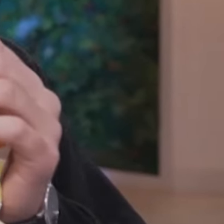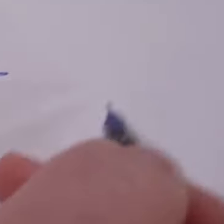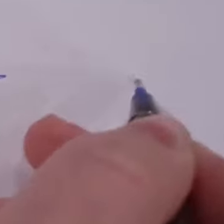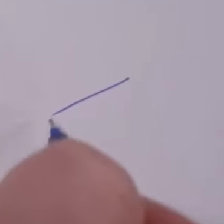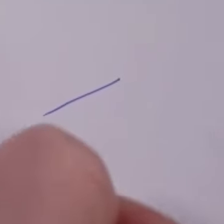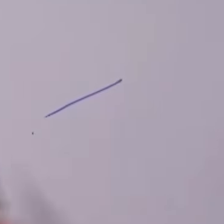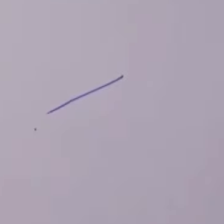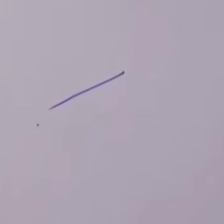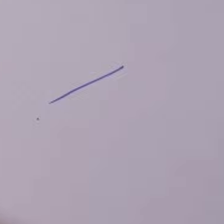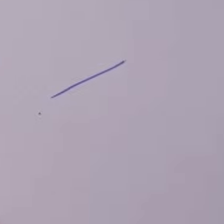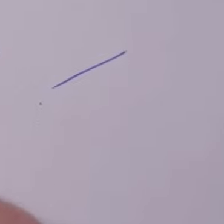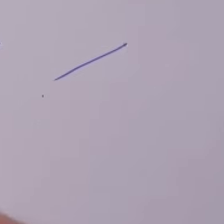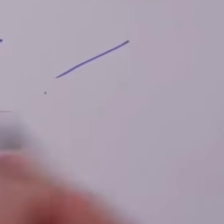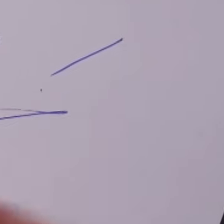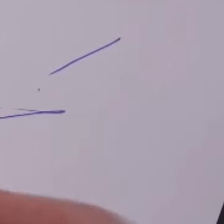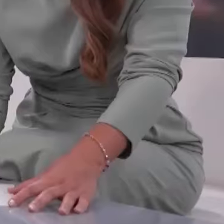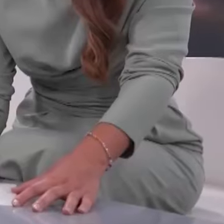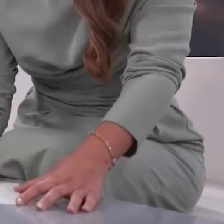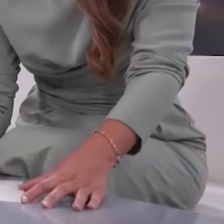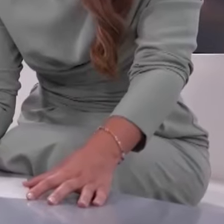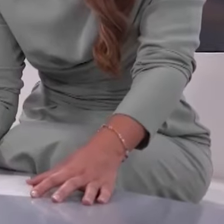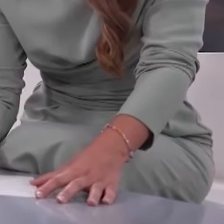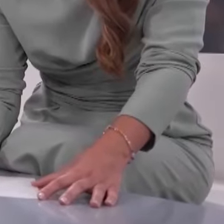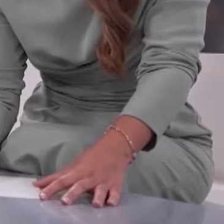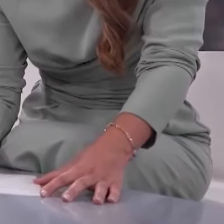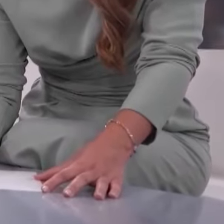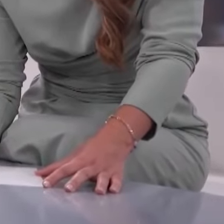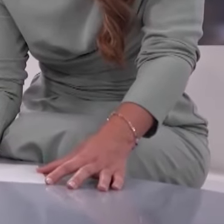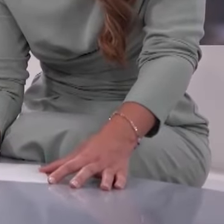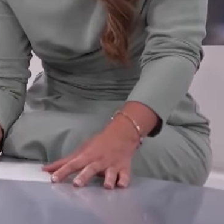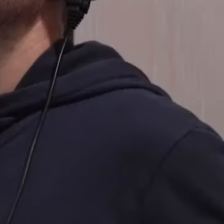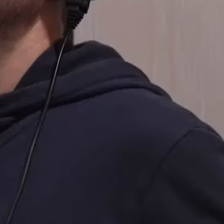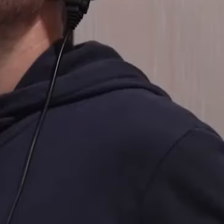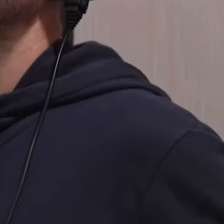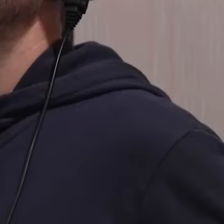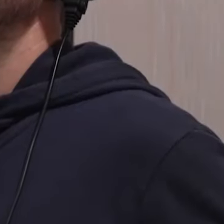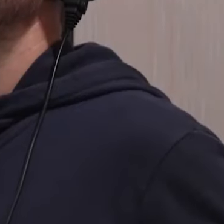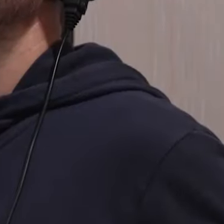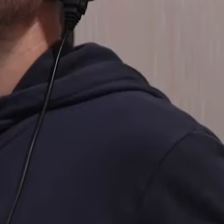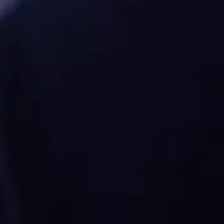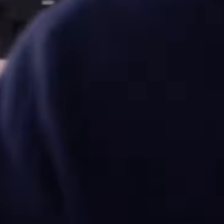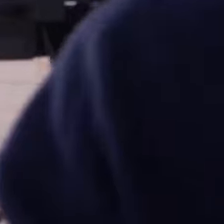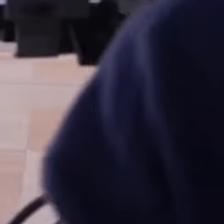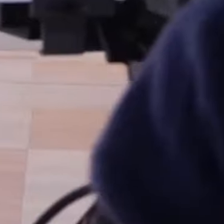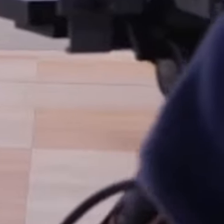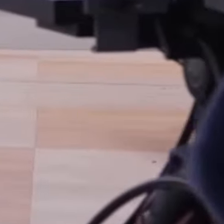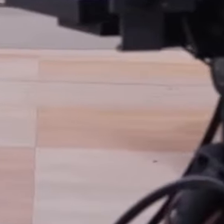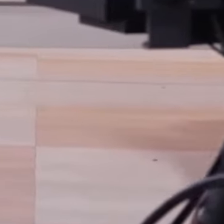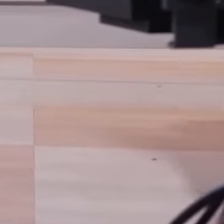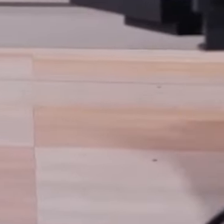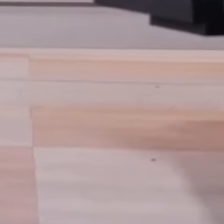наполняя его молитвой, верой и смыслом. Проведи драгоценные утренние часы с пользой.